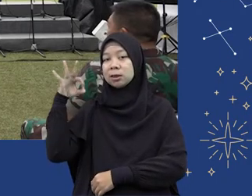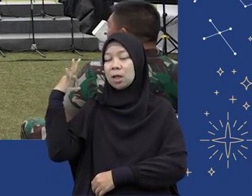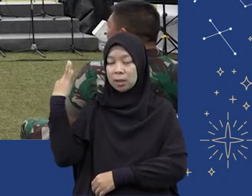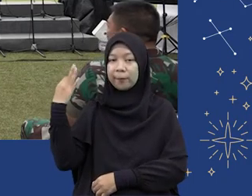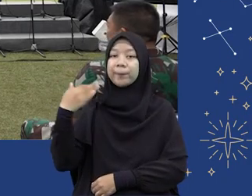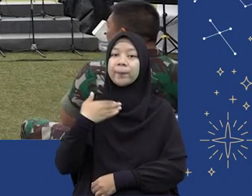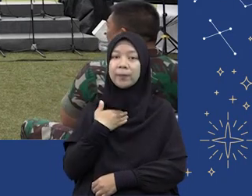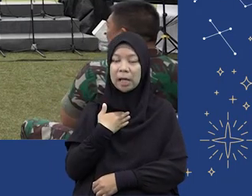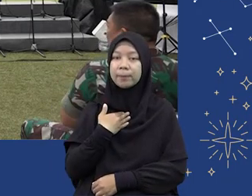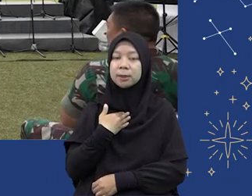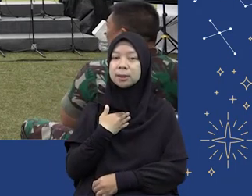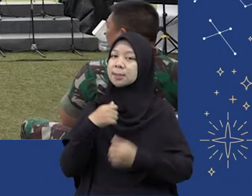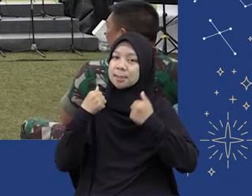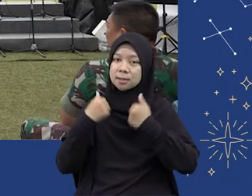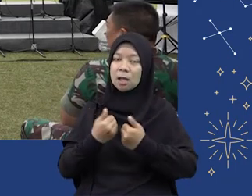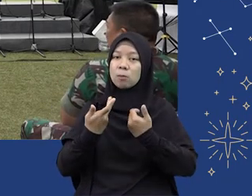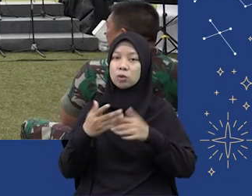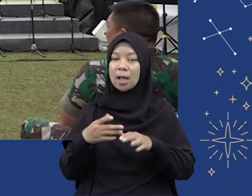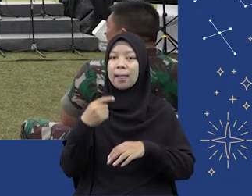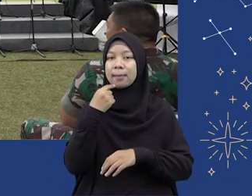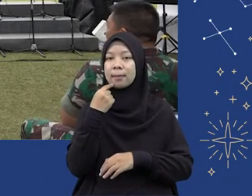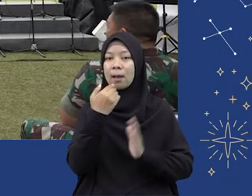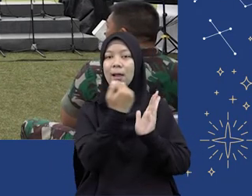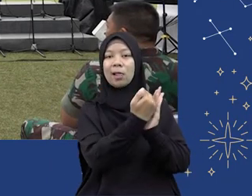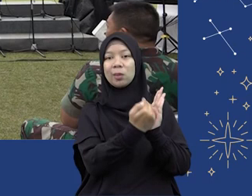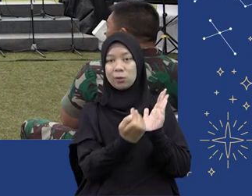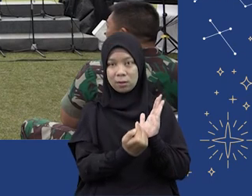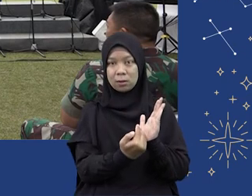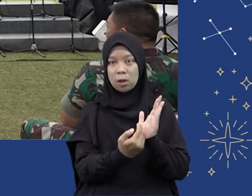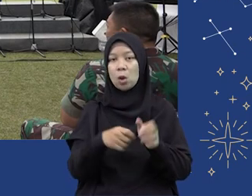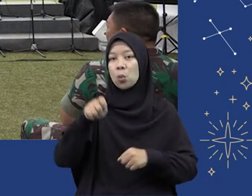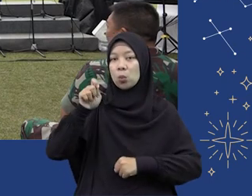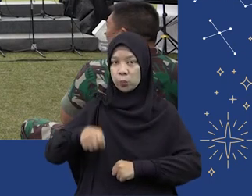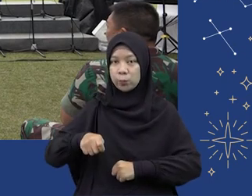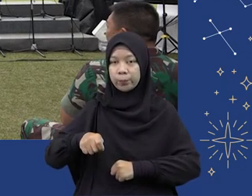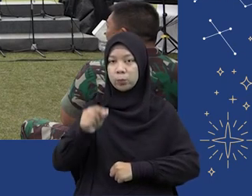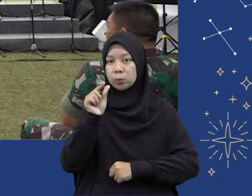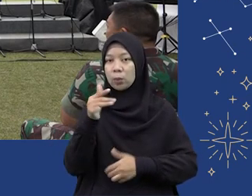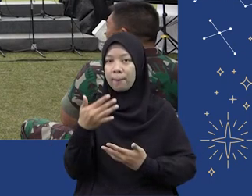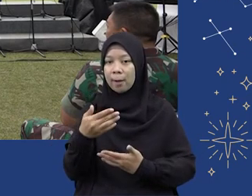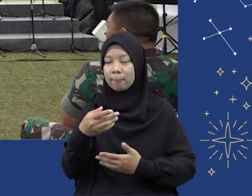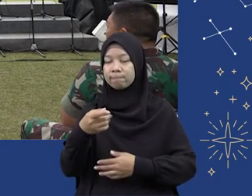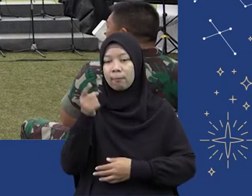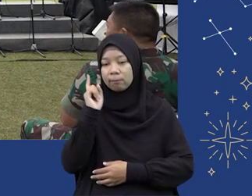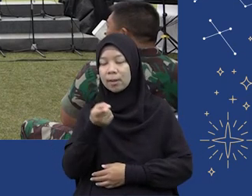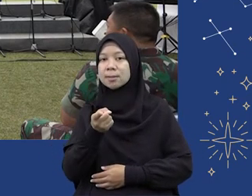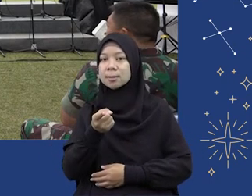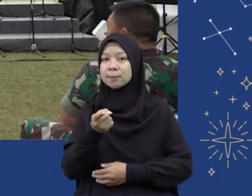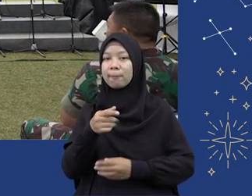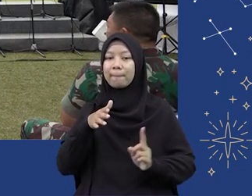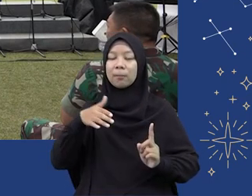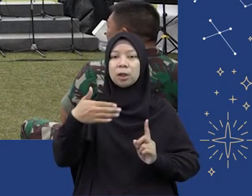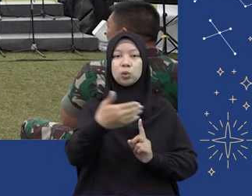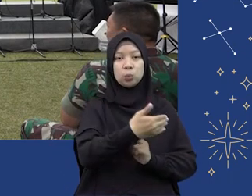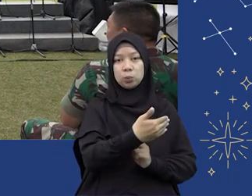mempersiapkan mekanisme aturan dan hukum untuk memastikan kawasan ini khususnya observatorium